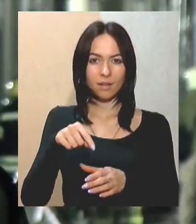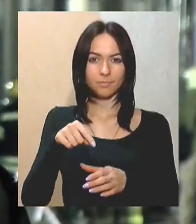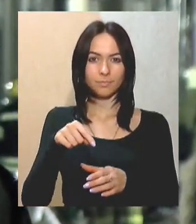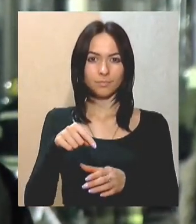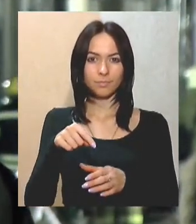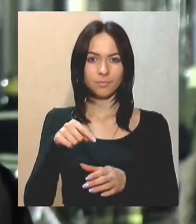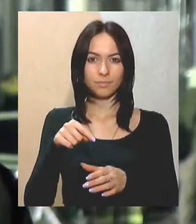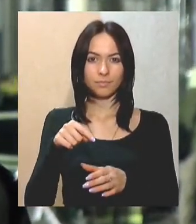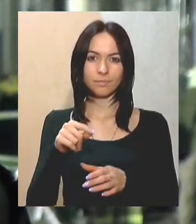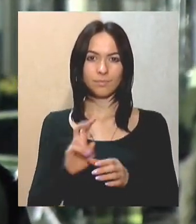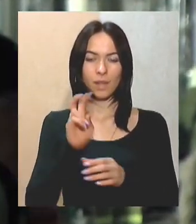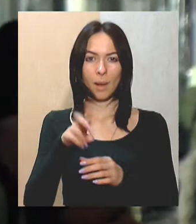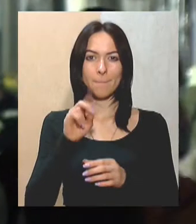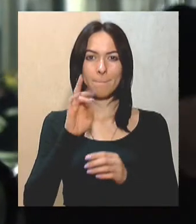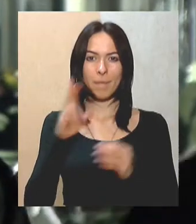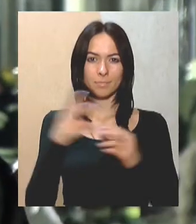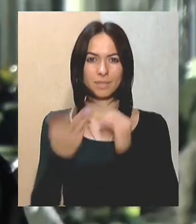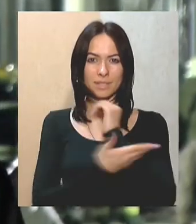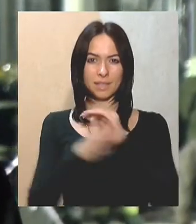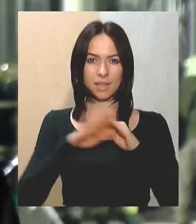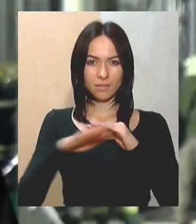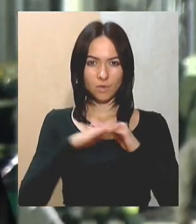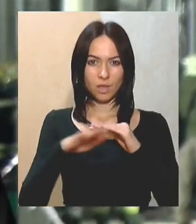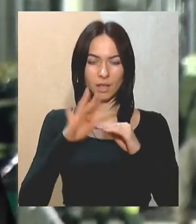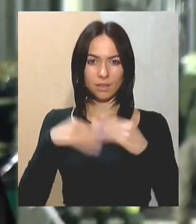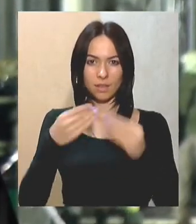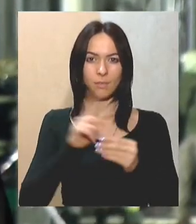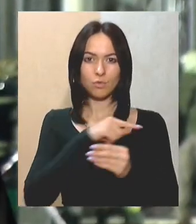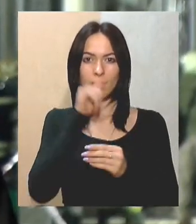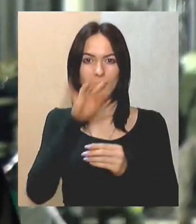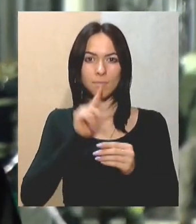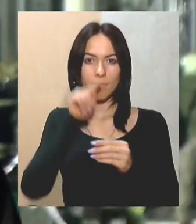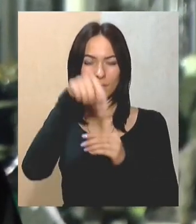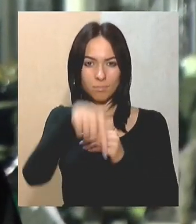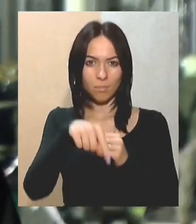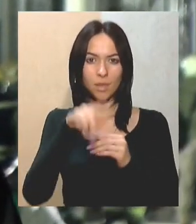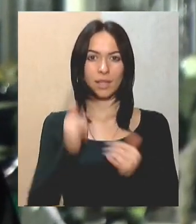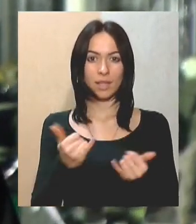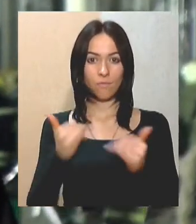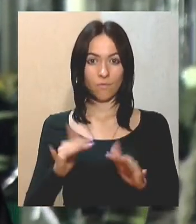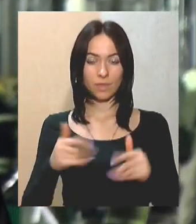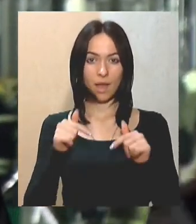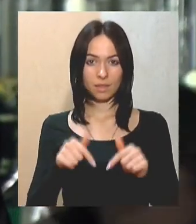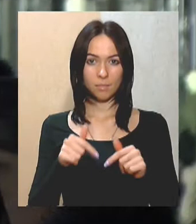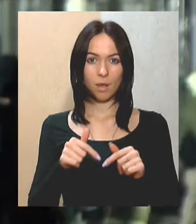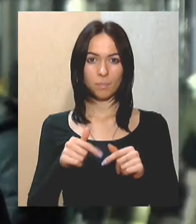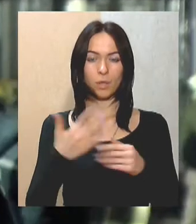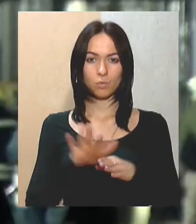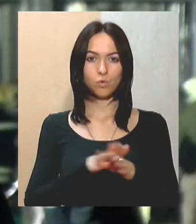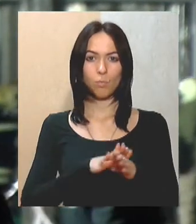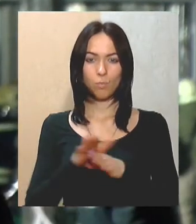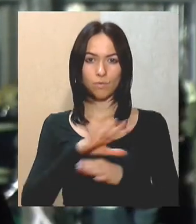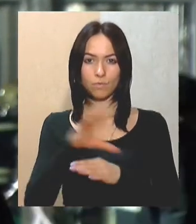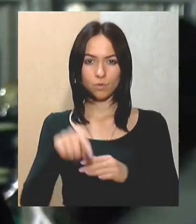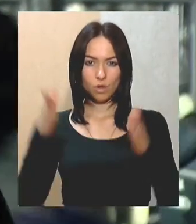обрушили кілька балок перекриття, які мешали їм осуществити доступ до здання. В даний момент перекриття повністю обвалились до